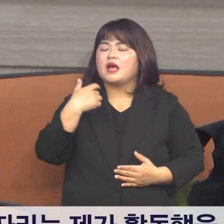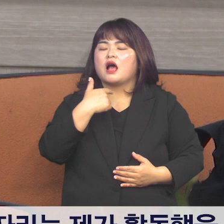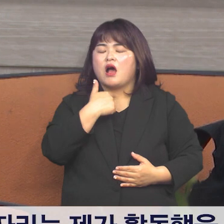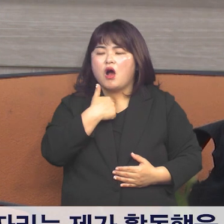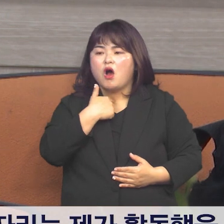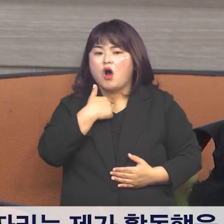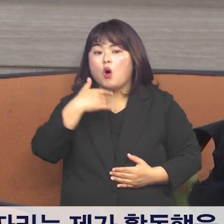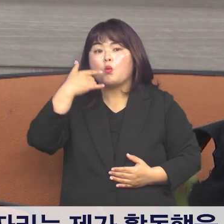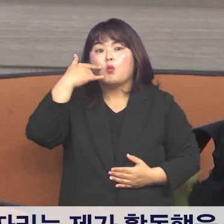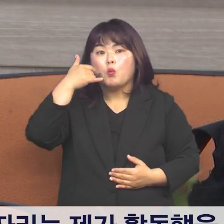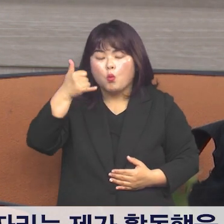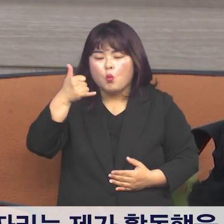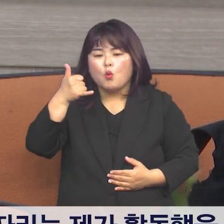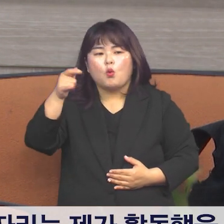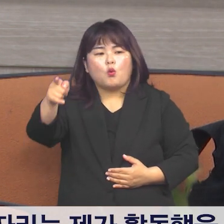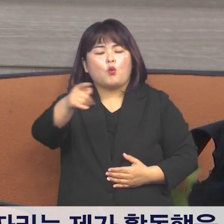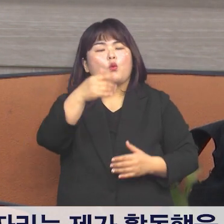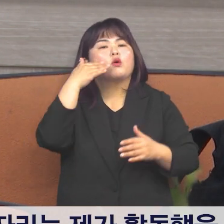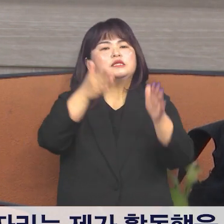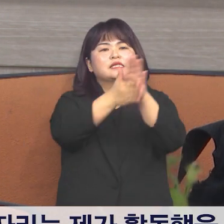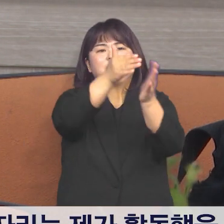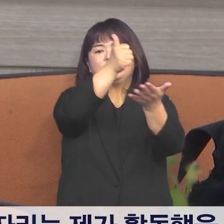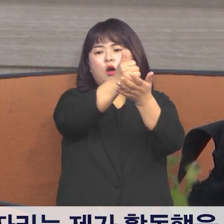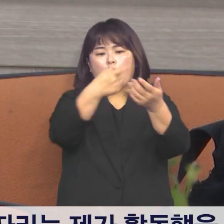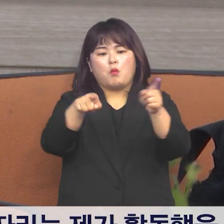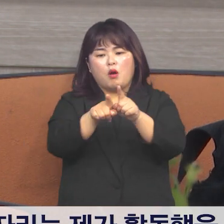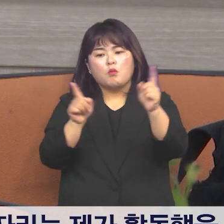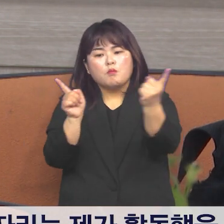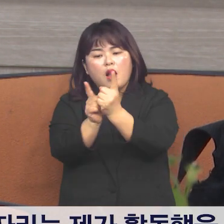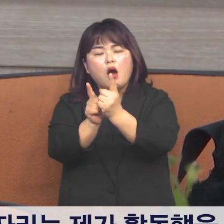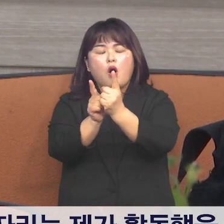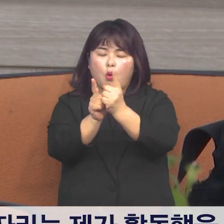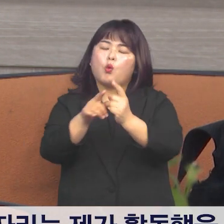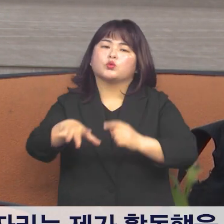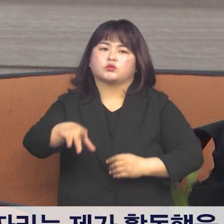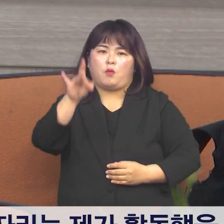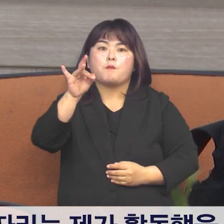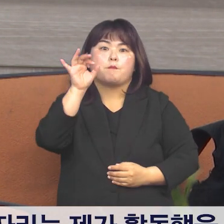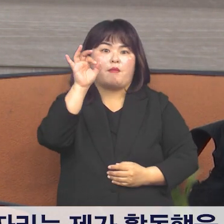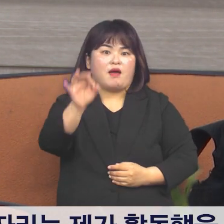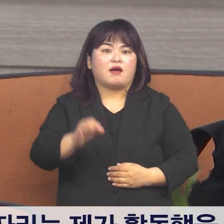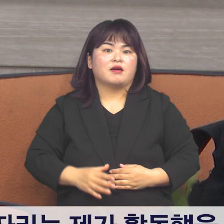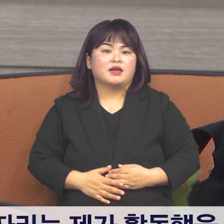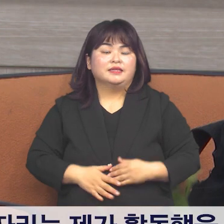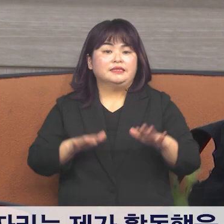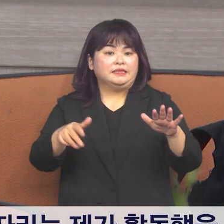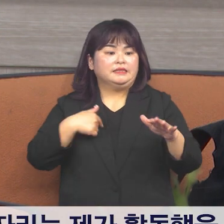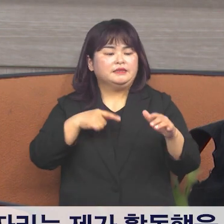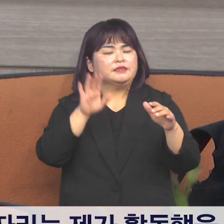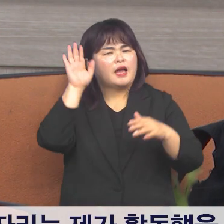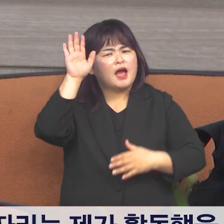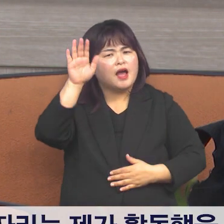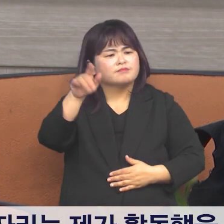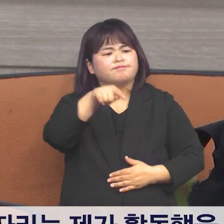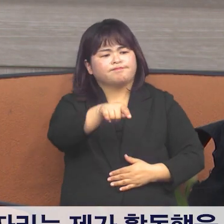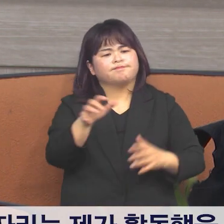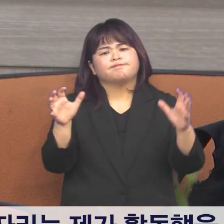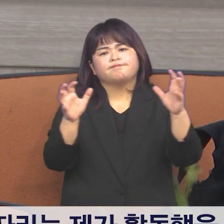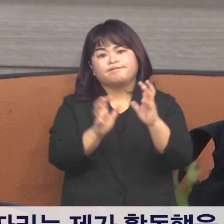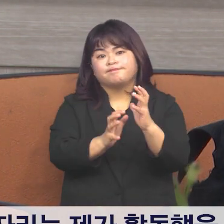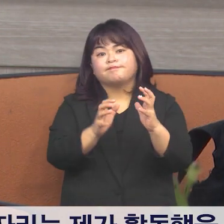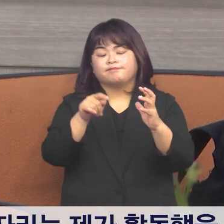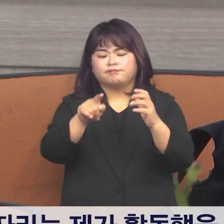학부모 회장과 시장이 만나는 자리는 제가 활동했을 때는 처음인 것 같아요. 그래서 이런 자리가